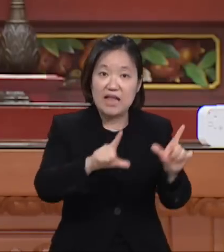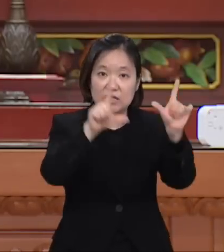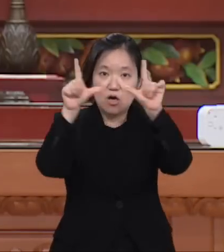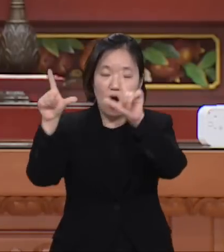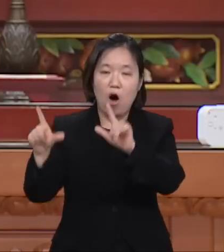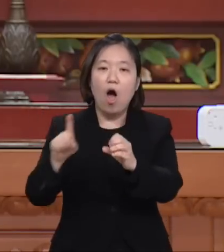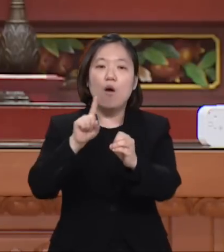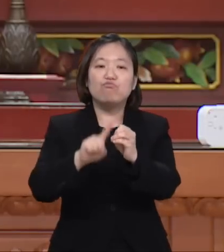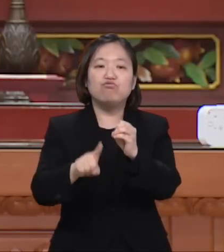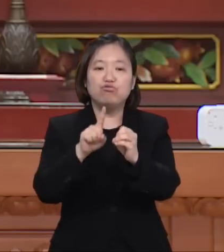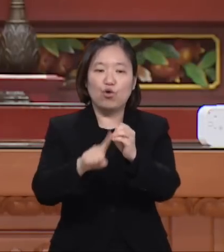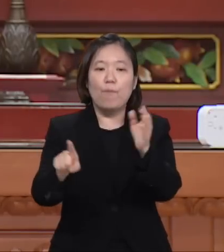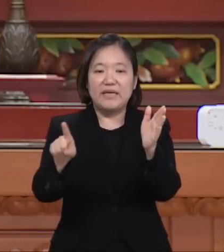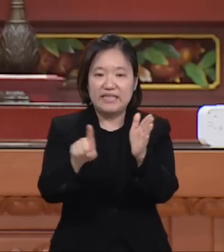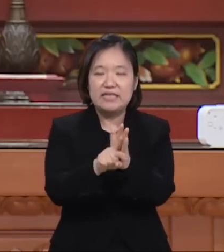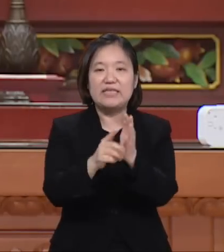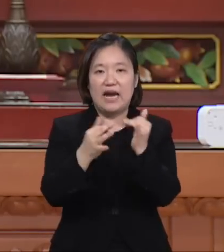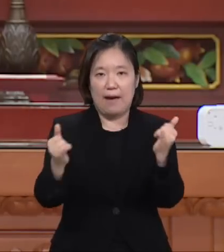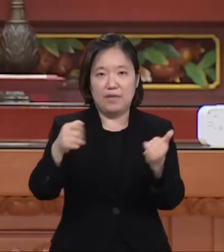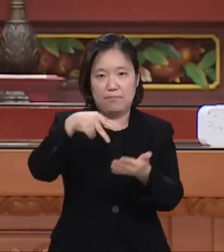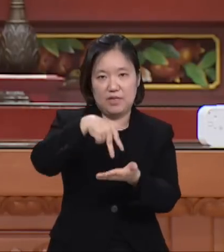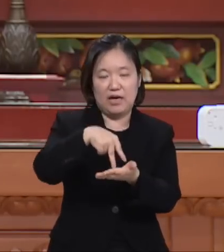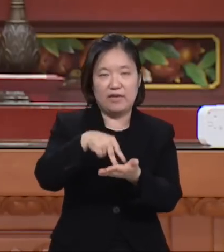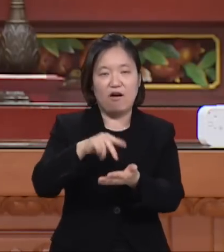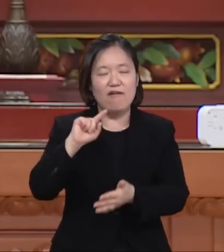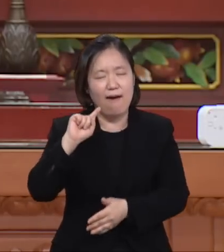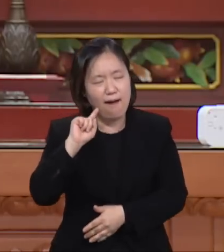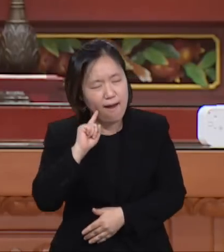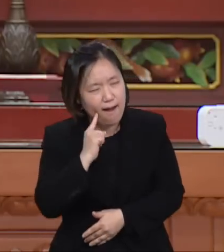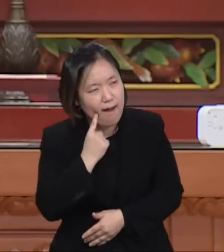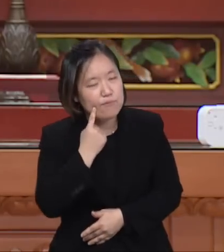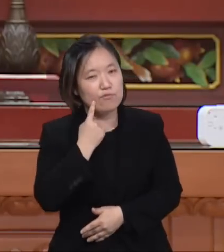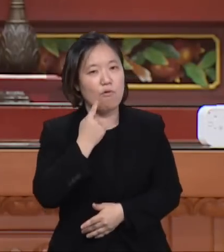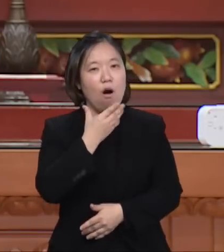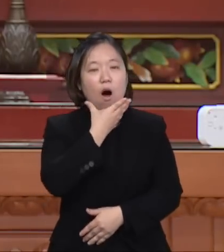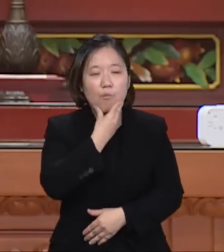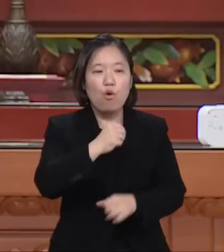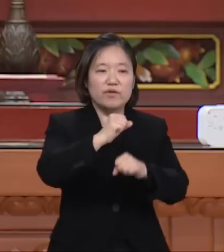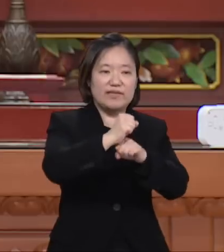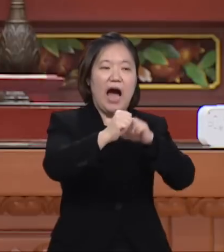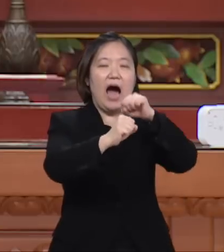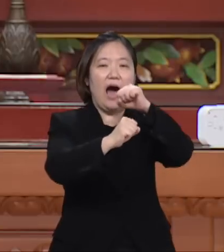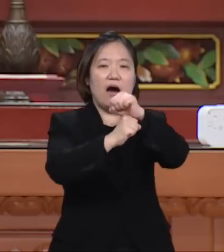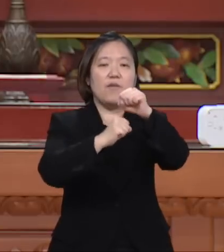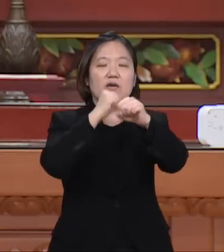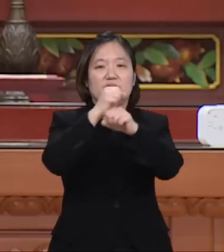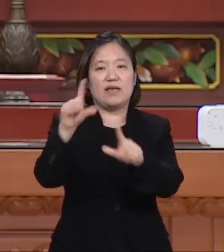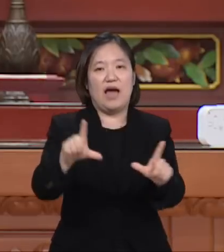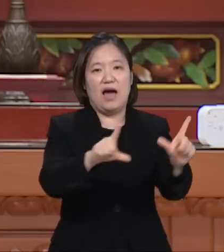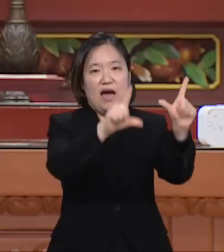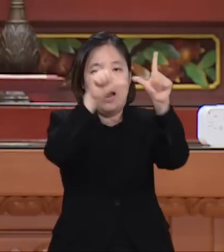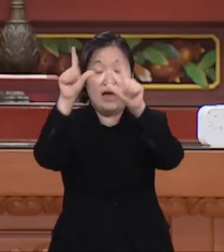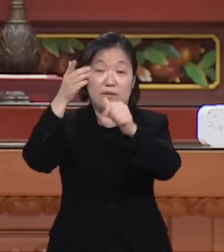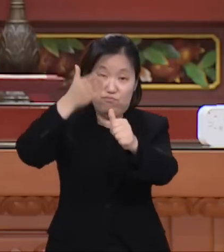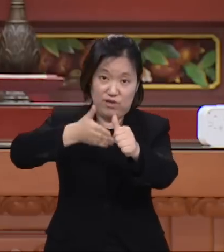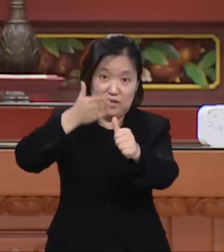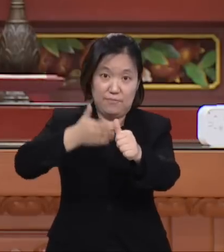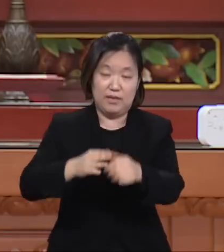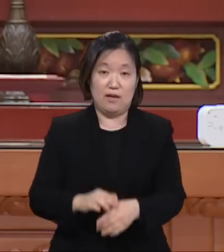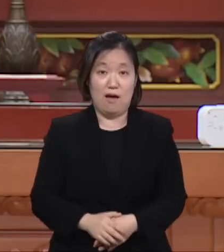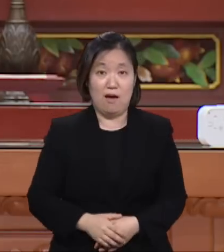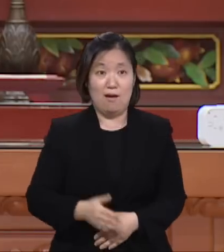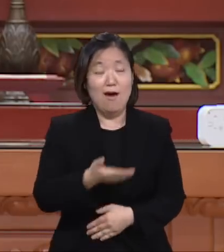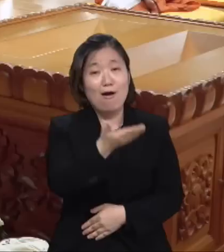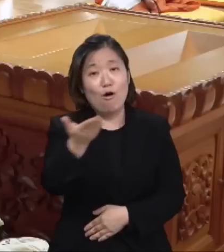아름답게 아름답게 그렇게 꽃 피워 나가시기 바랍니다 여러분